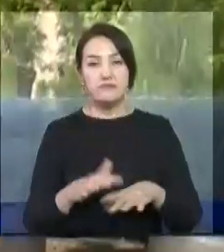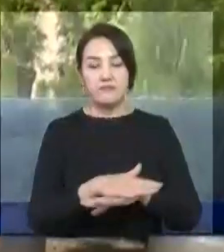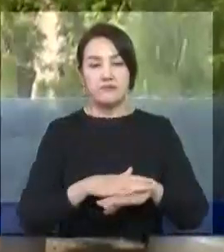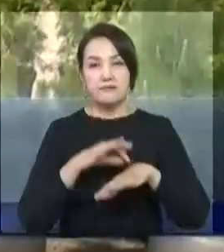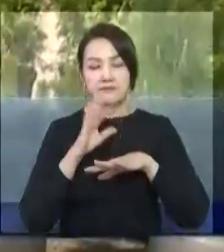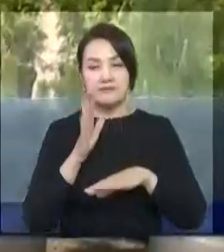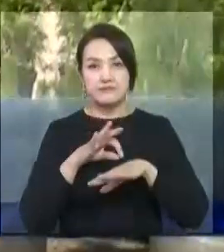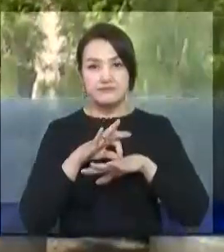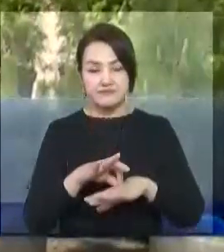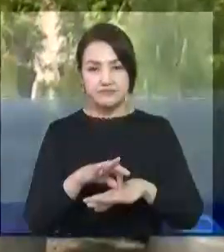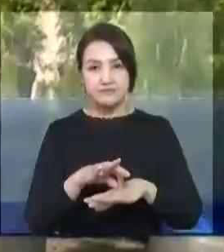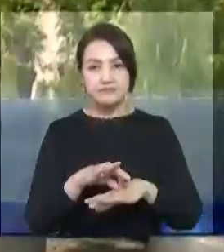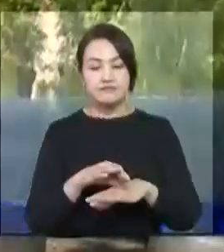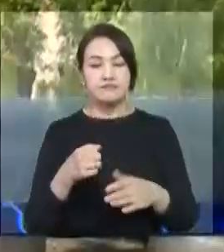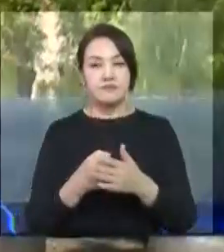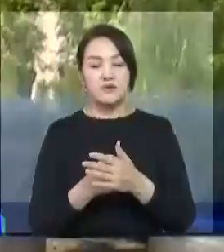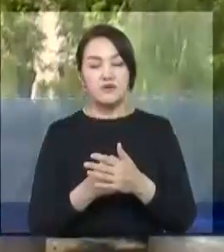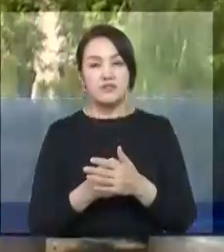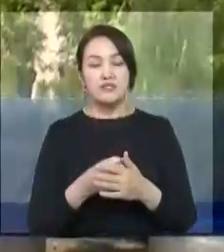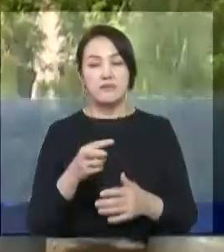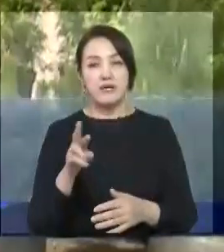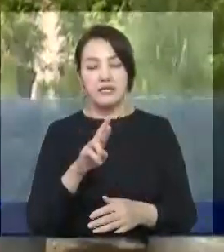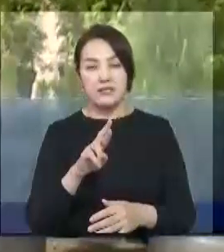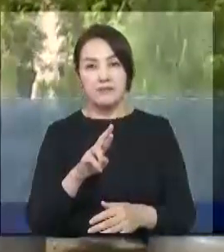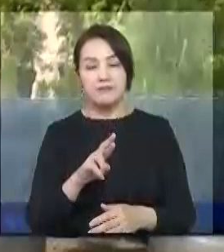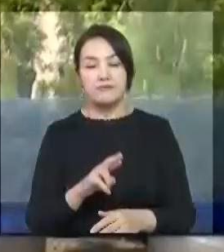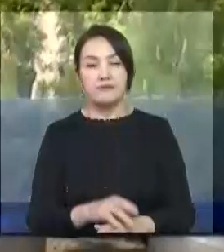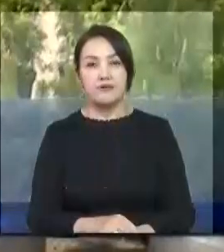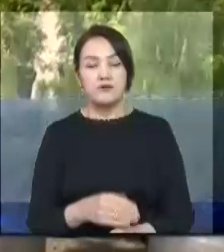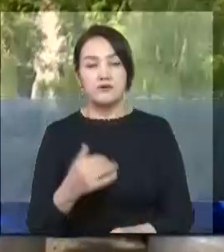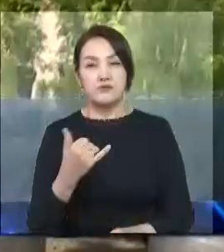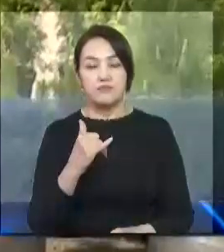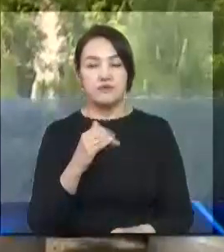будет проводиться до конца мая, каждую субботу-воскресенье.